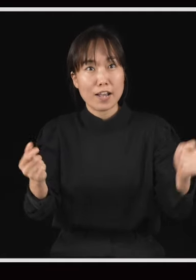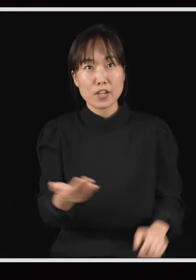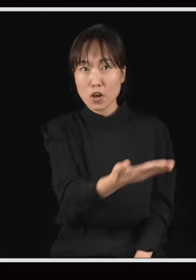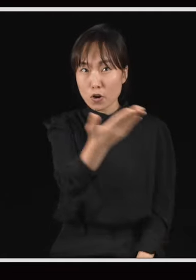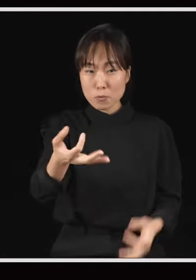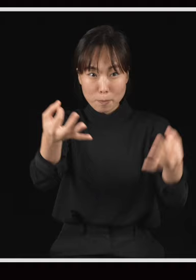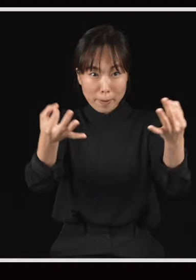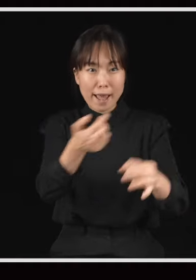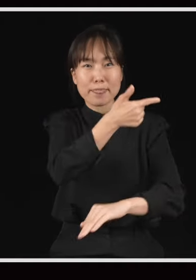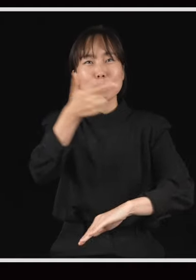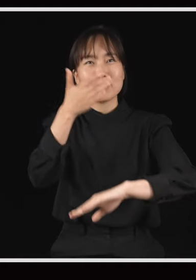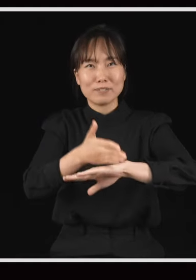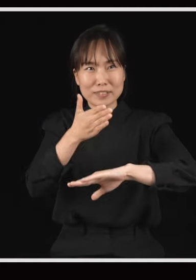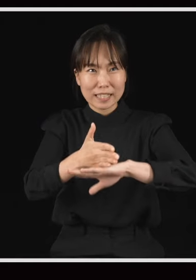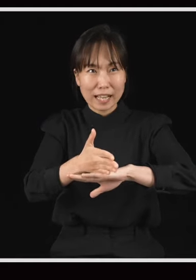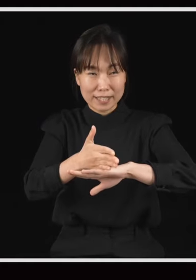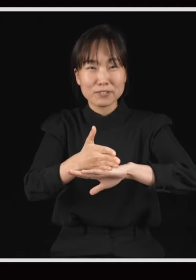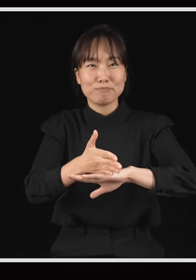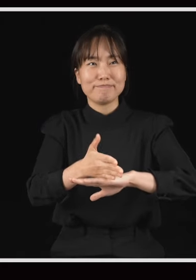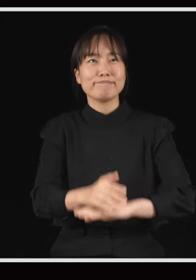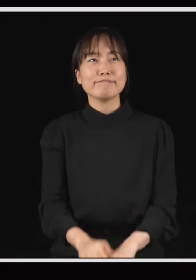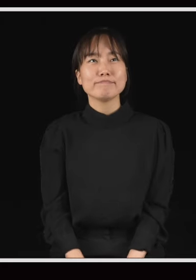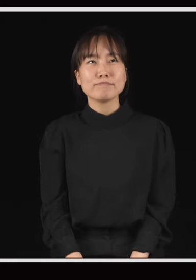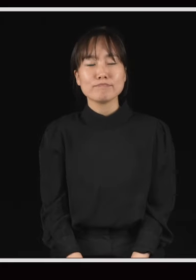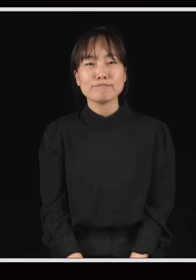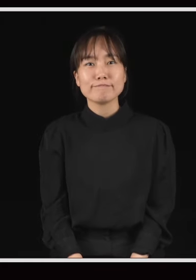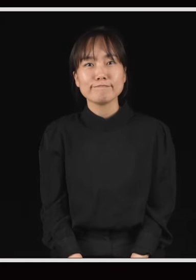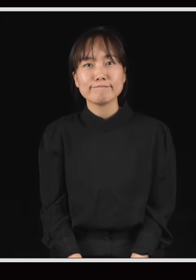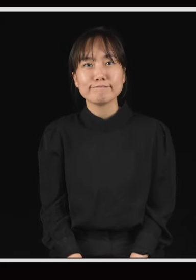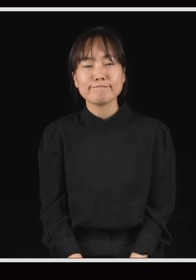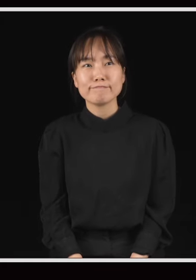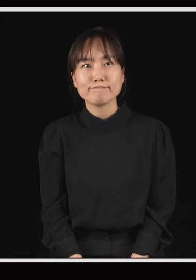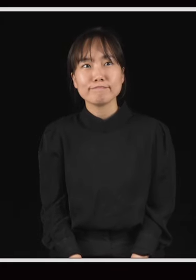정말 감사합니다. 네, 정로한 당의정 같은 거예요. 네,